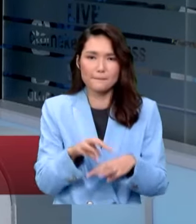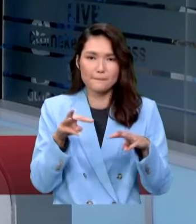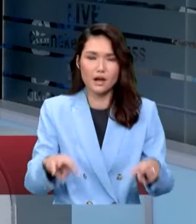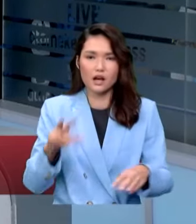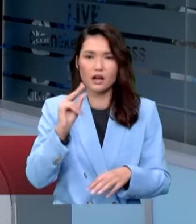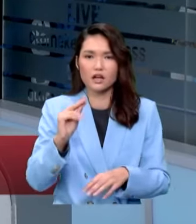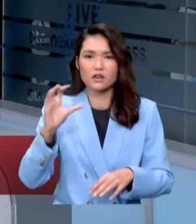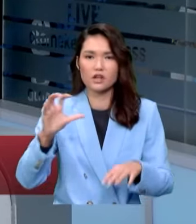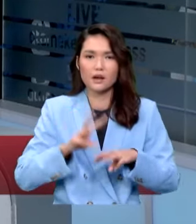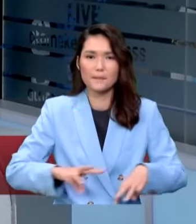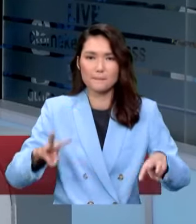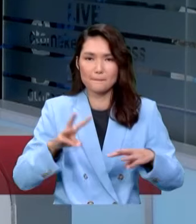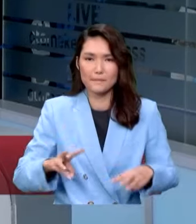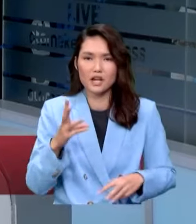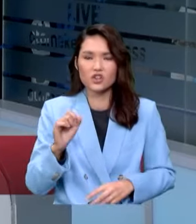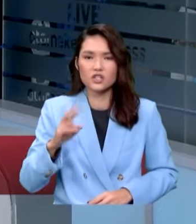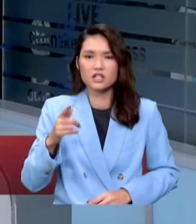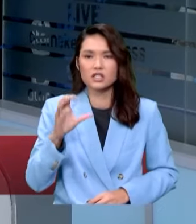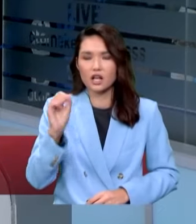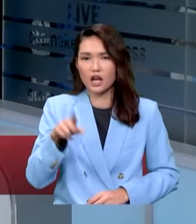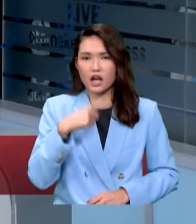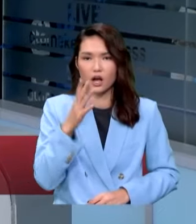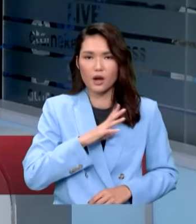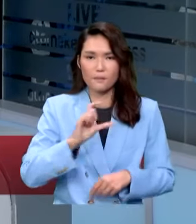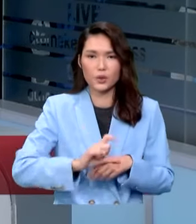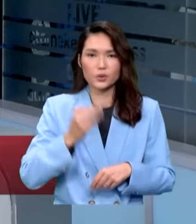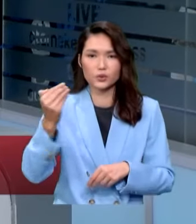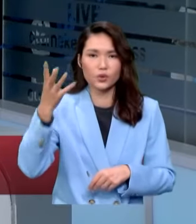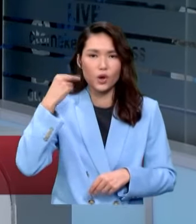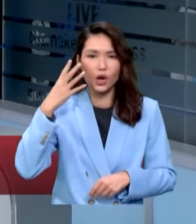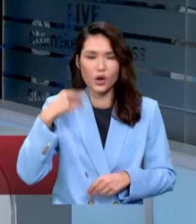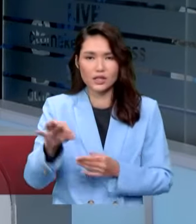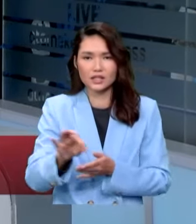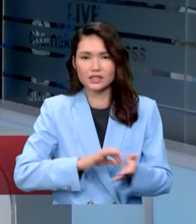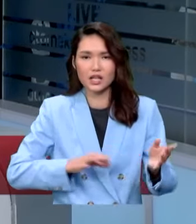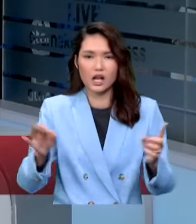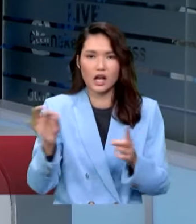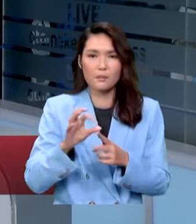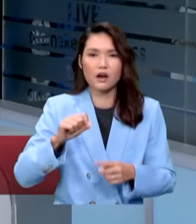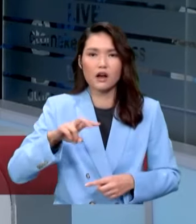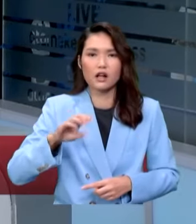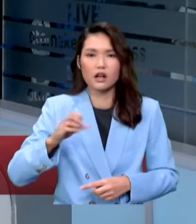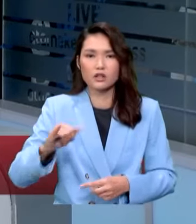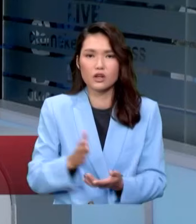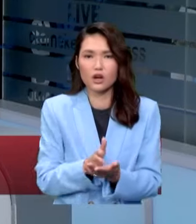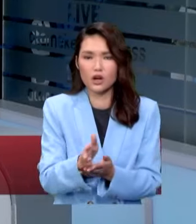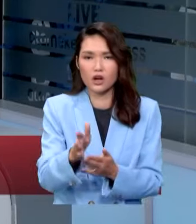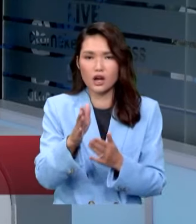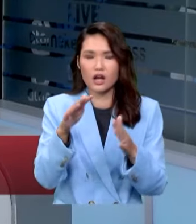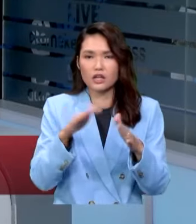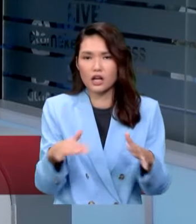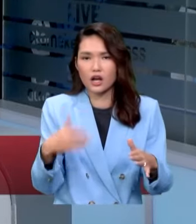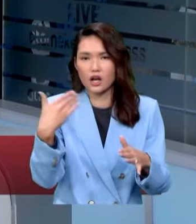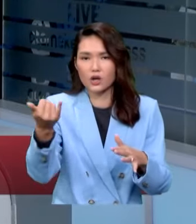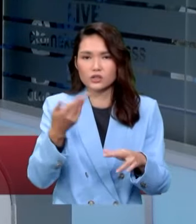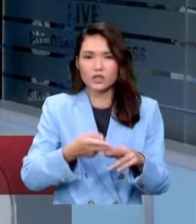төтенше жағдайлар министрі Шыңғыс Әрінов айтты. Министрдің сөзінше, Алматыда жедел мақсаттағы Алатау базасы құрылған. Шатырлы лагерь